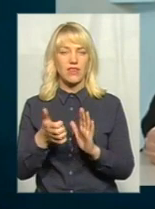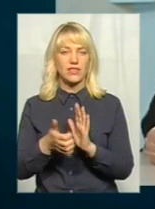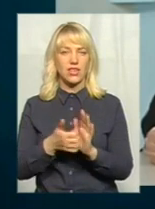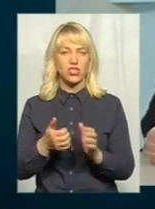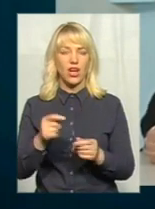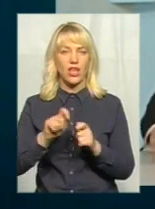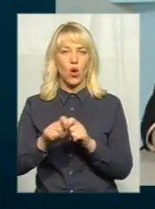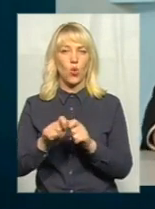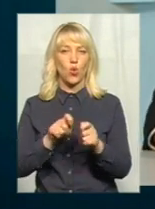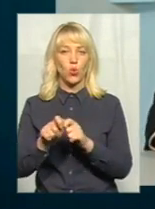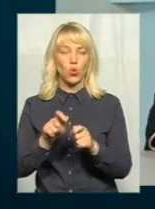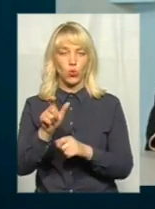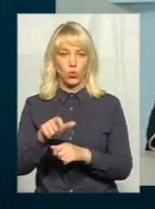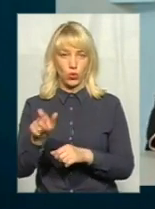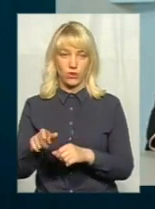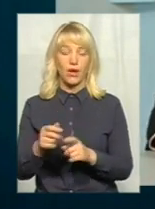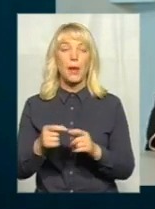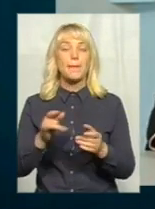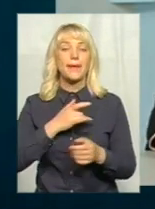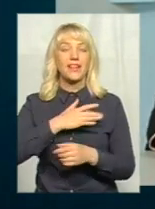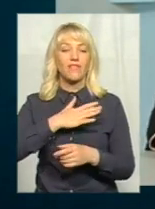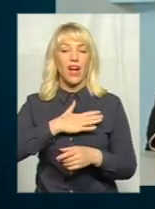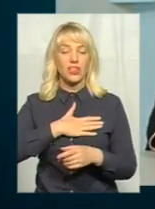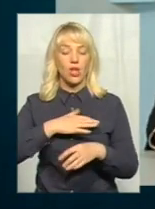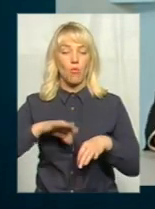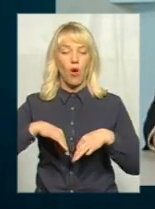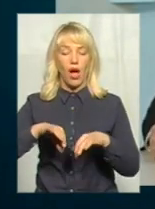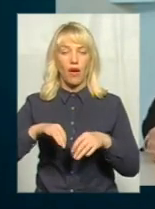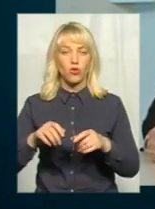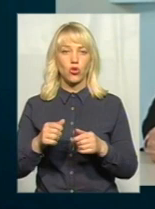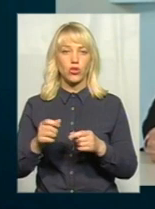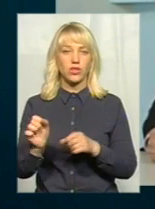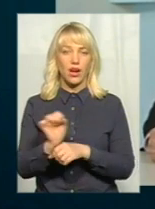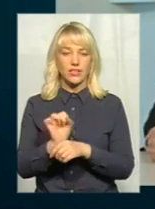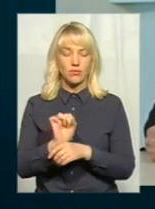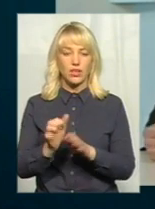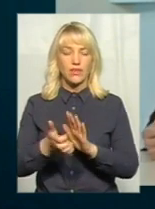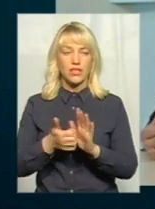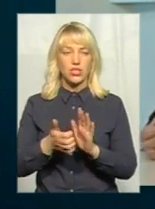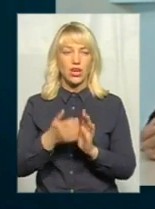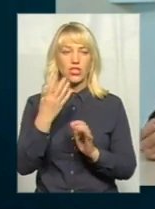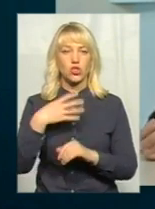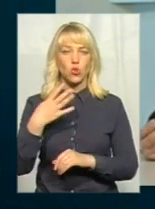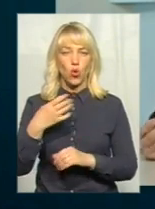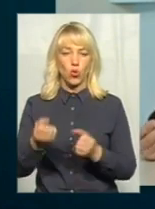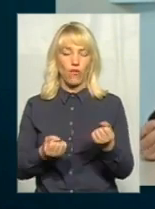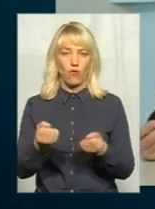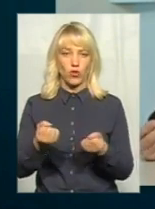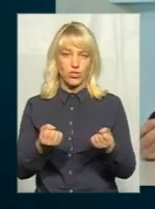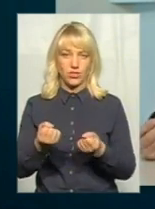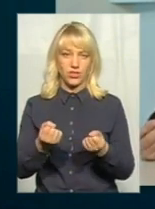кондукторів. Приватному автотранспорту на сьогоднішній день не вистачає 140 водіїв. От ми